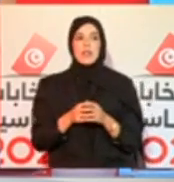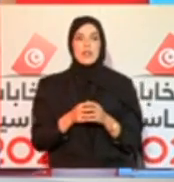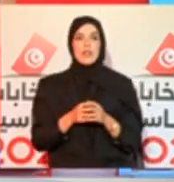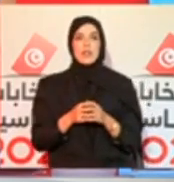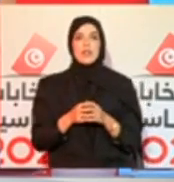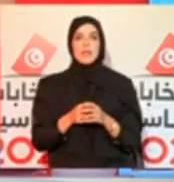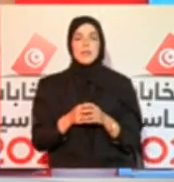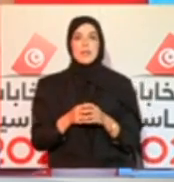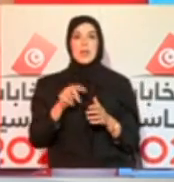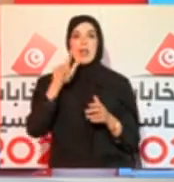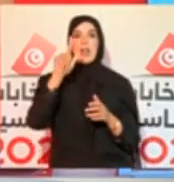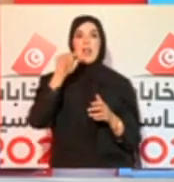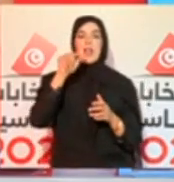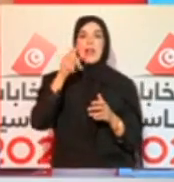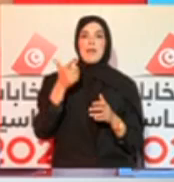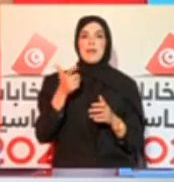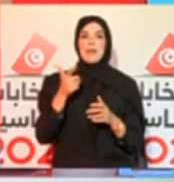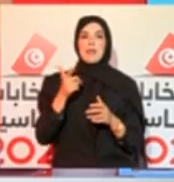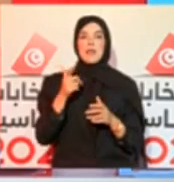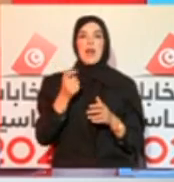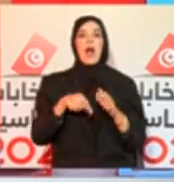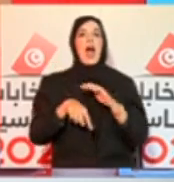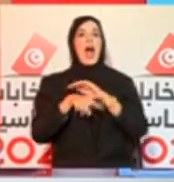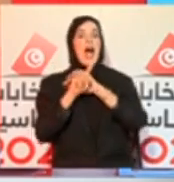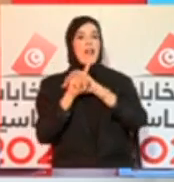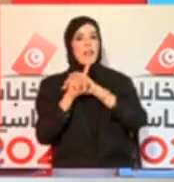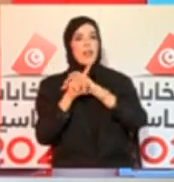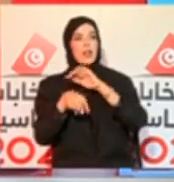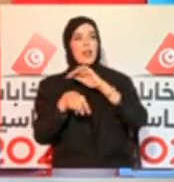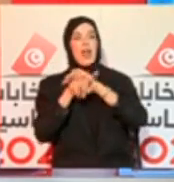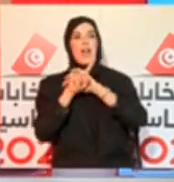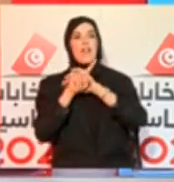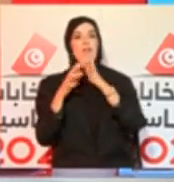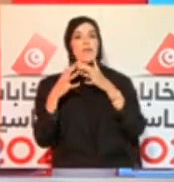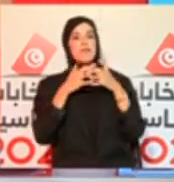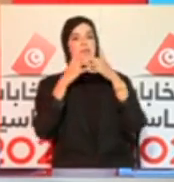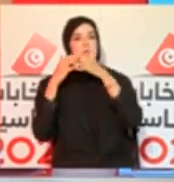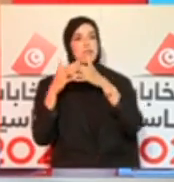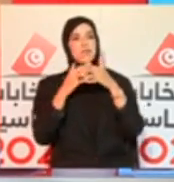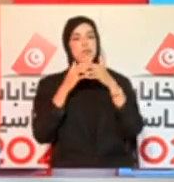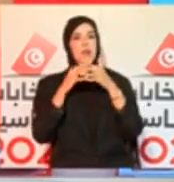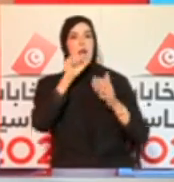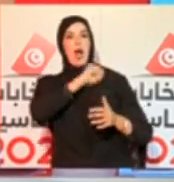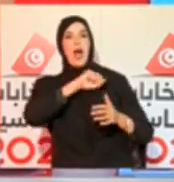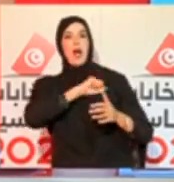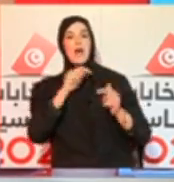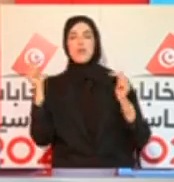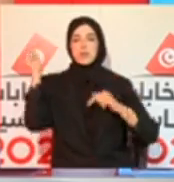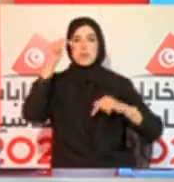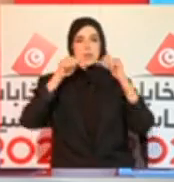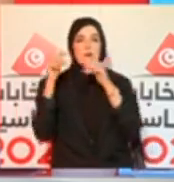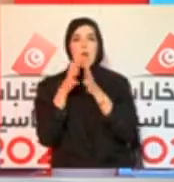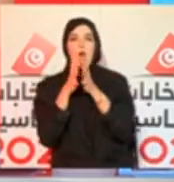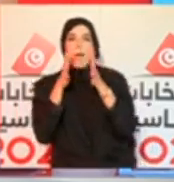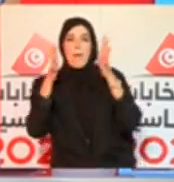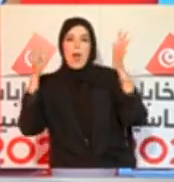برشا ث يناز الالف مع هنا في مونريال في كيك ز اقبال كبير